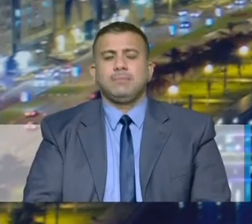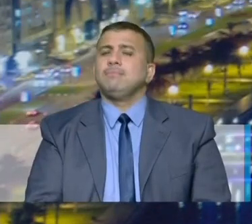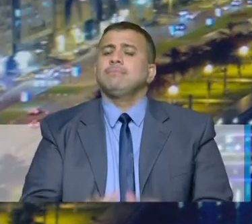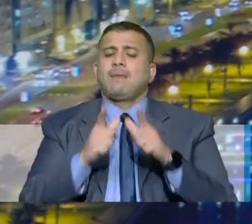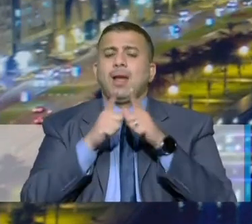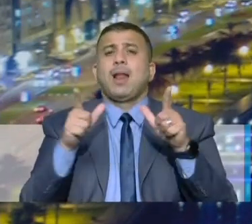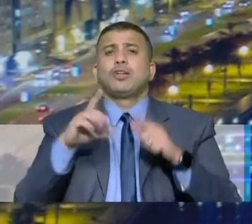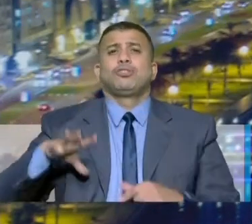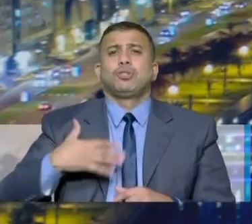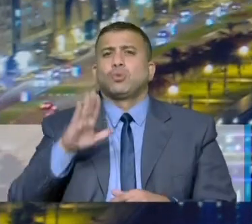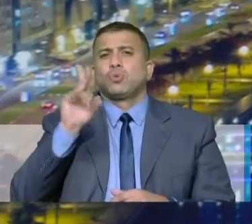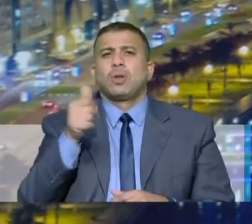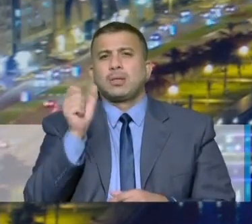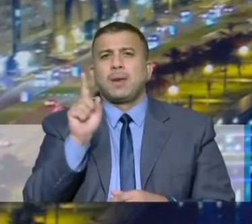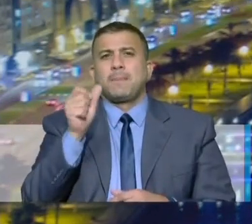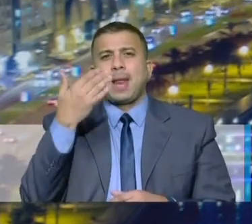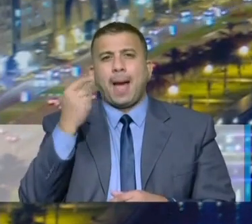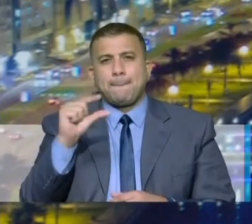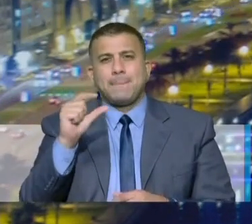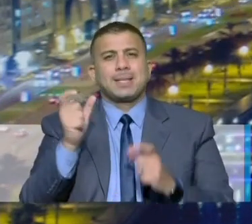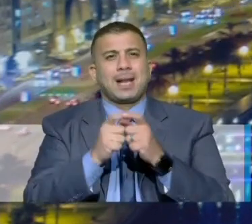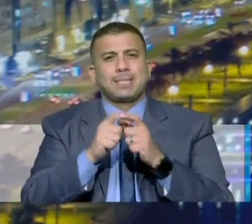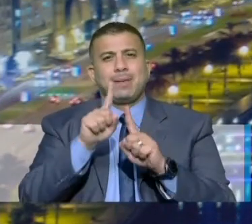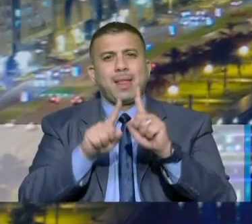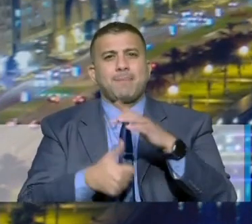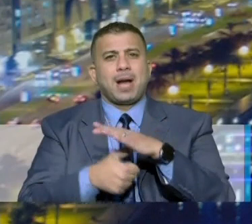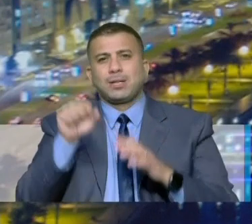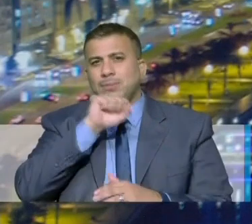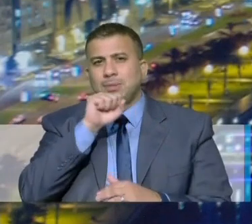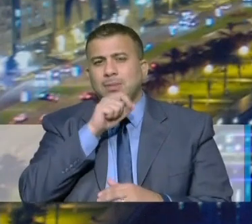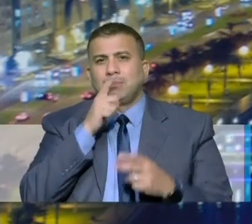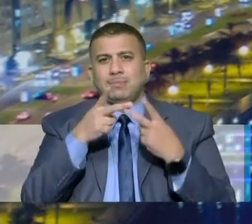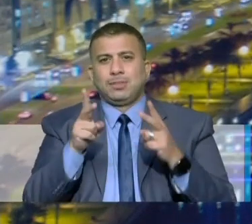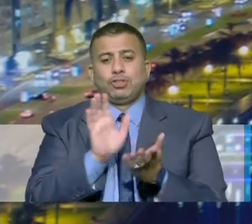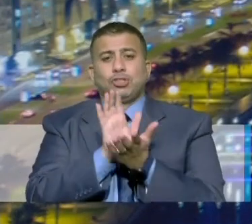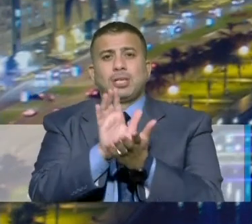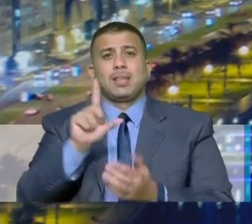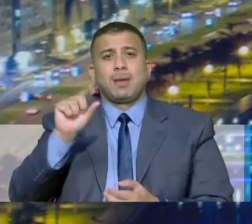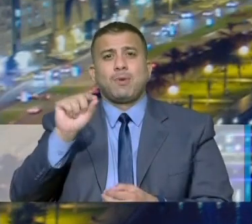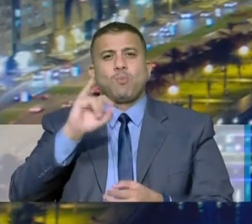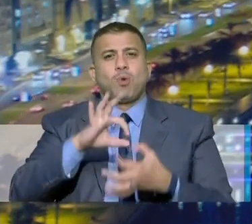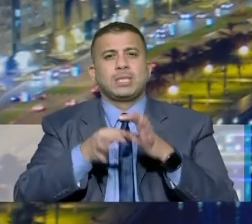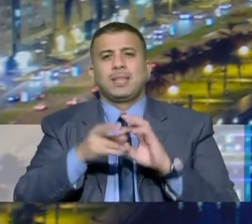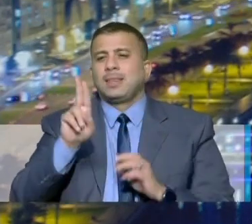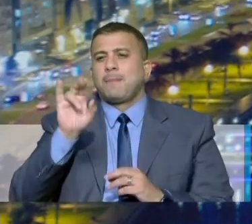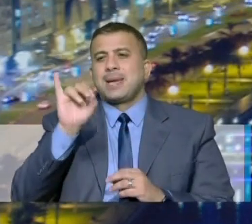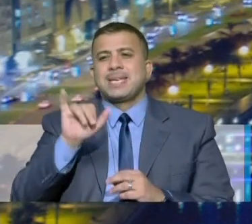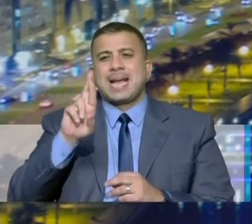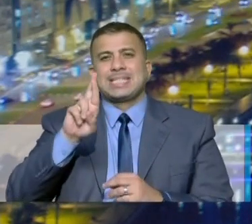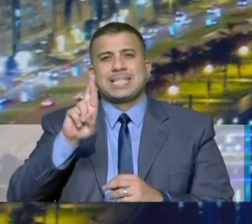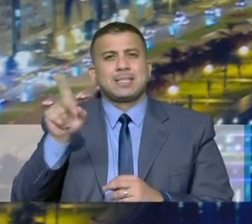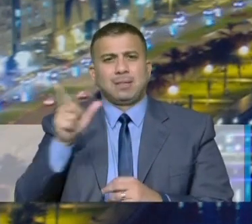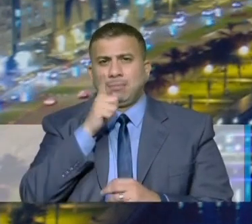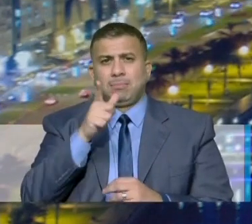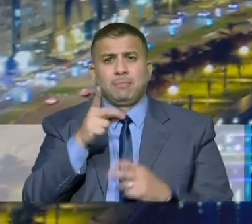اعلن سمو الشيخ سلطان بن احمد بن سلطان القاسمي نائب حاكم الشرقه عن اطلاق جائزه التميز المؤسسي تميز